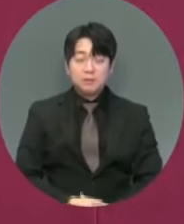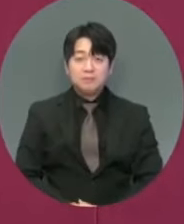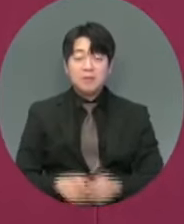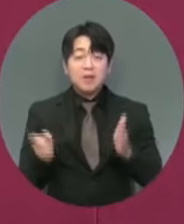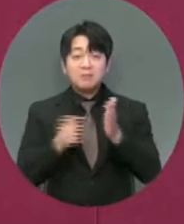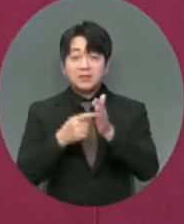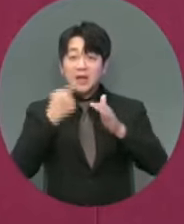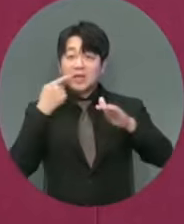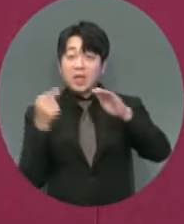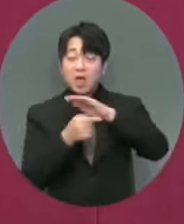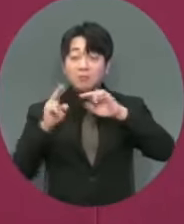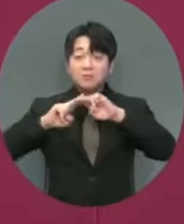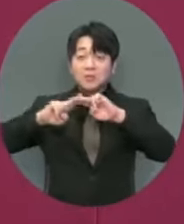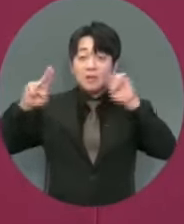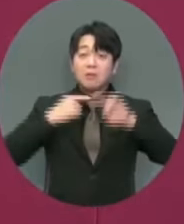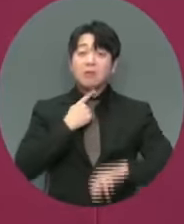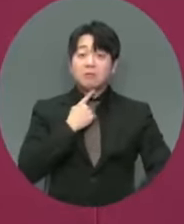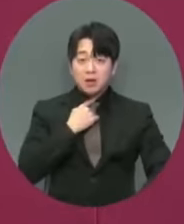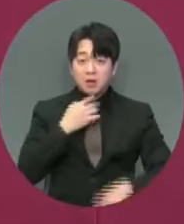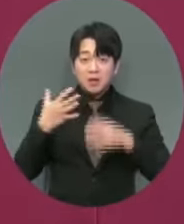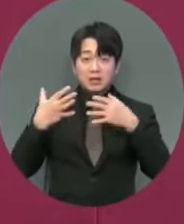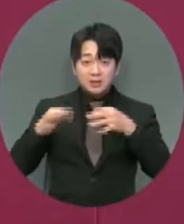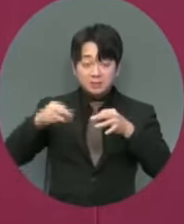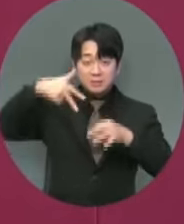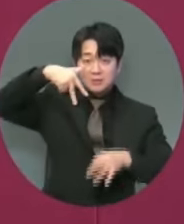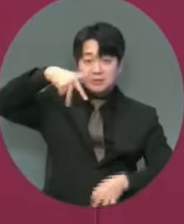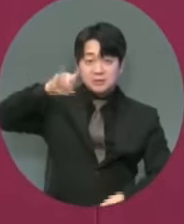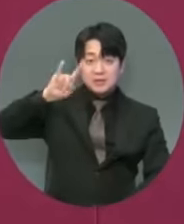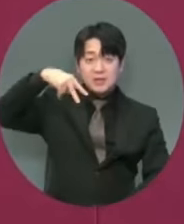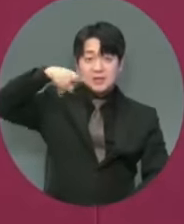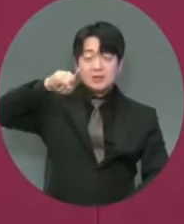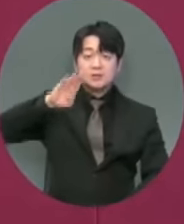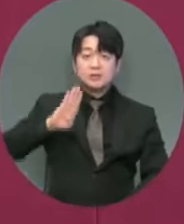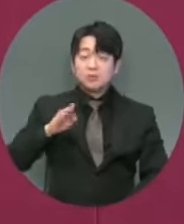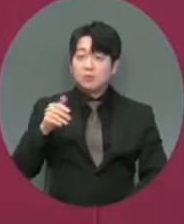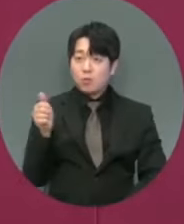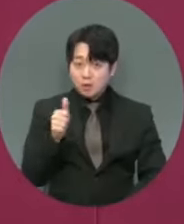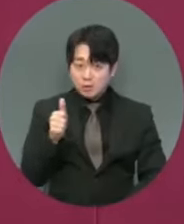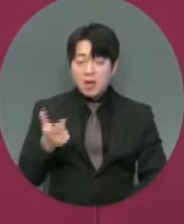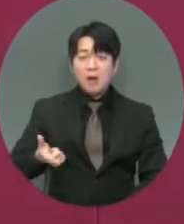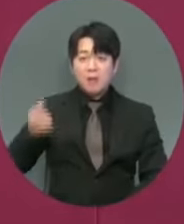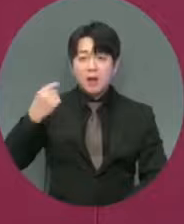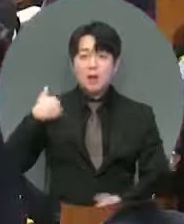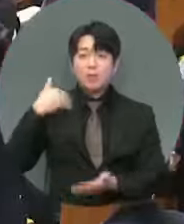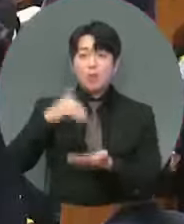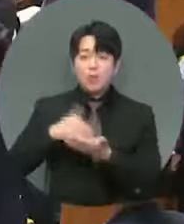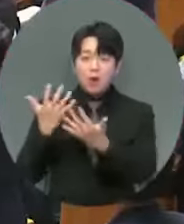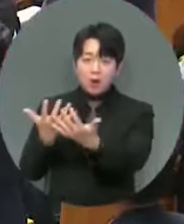비상계엄 해제 요구 결의안에 참석한 김재섭 의원, 김재섭 의원,